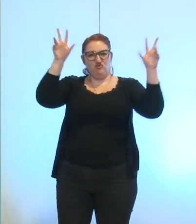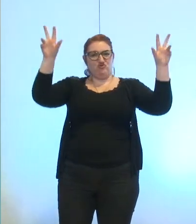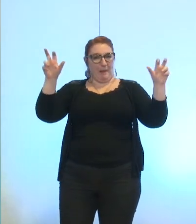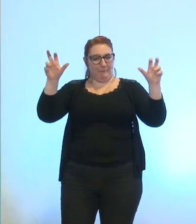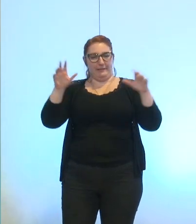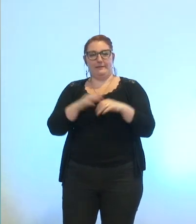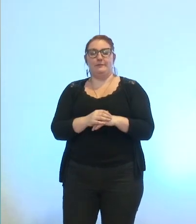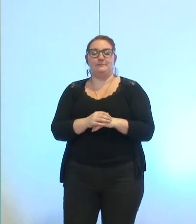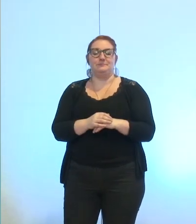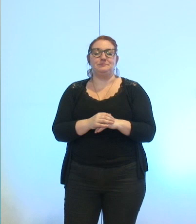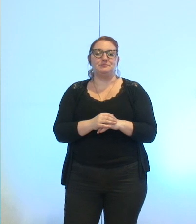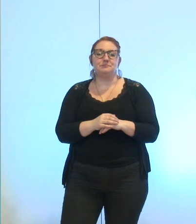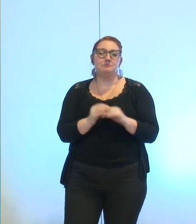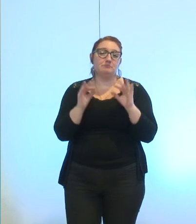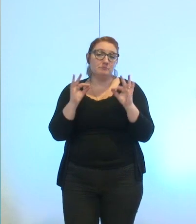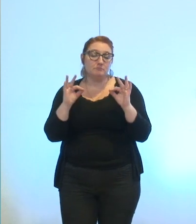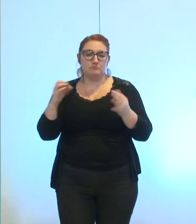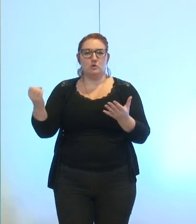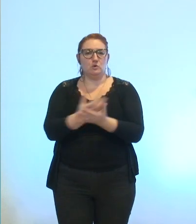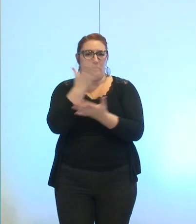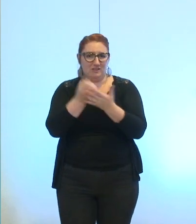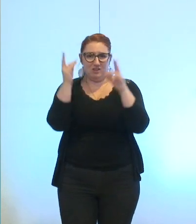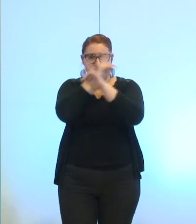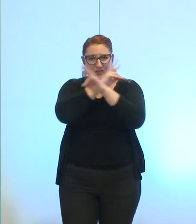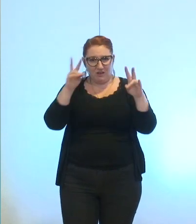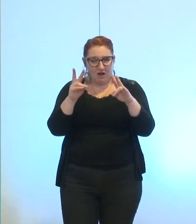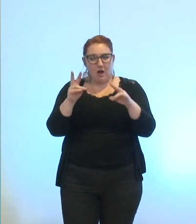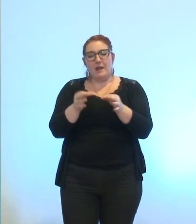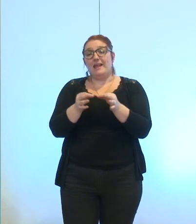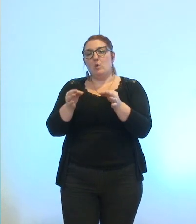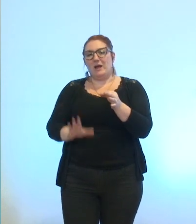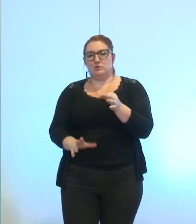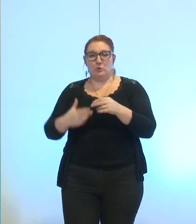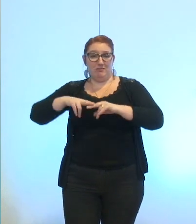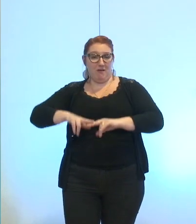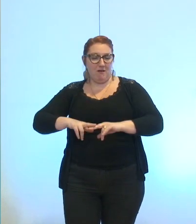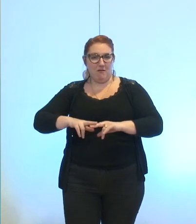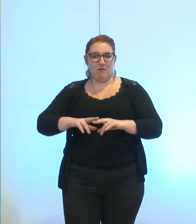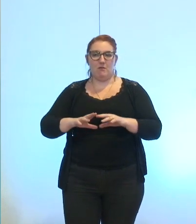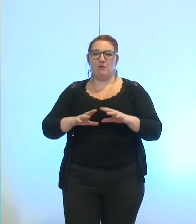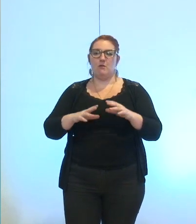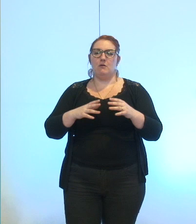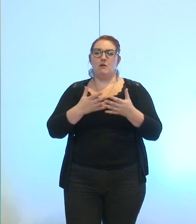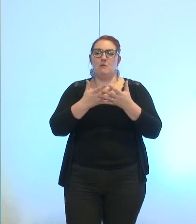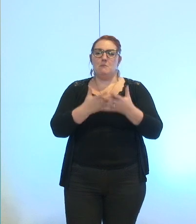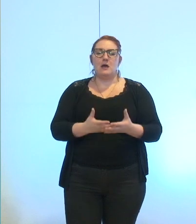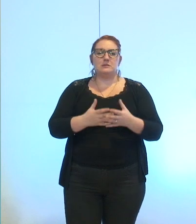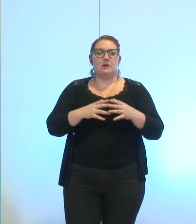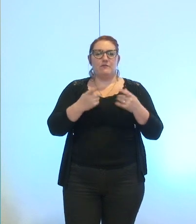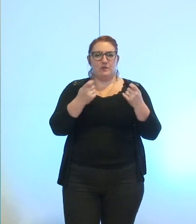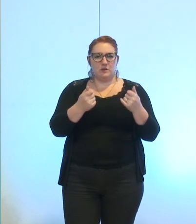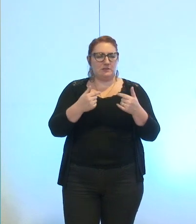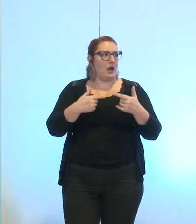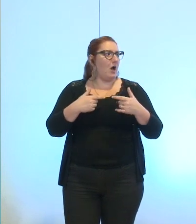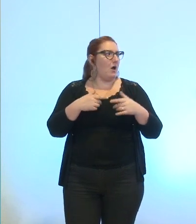concerné concernant les données générales et de résultat grande masse financière fond roulement enendettement